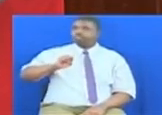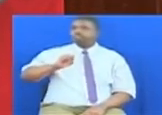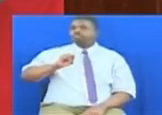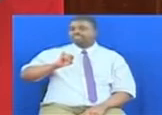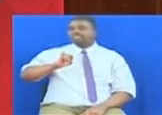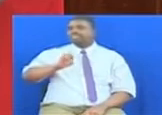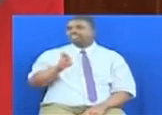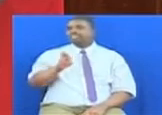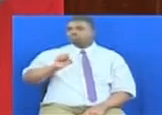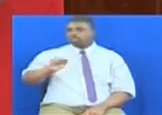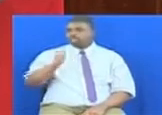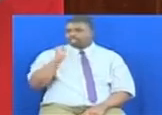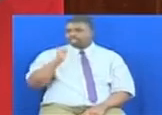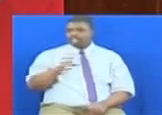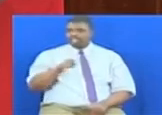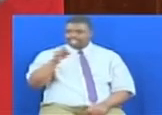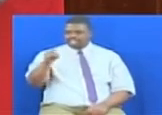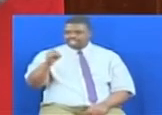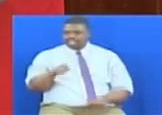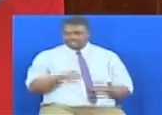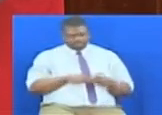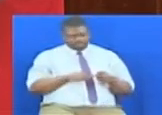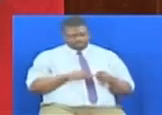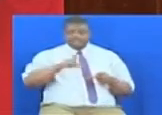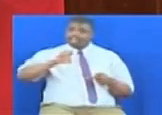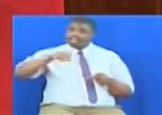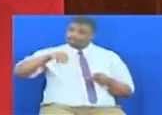yeye, Lema, Eche